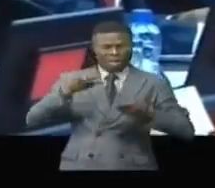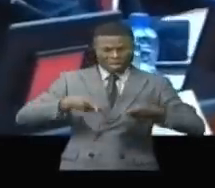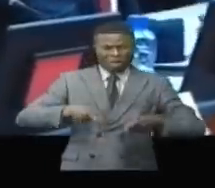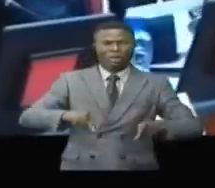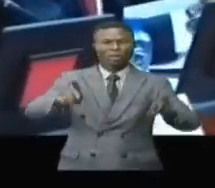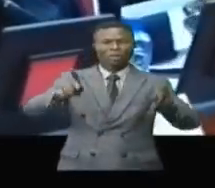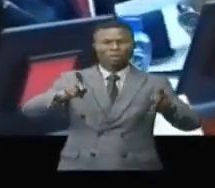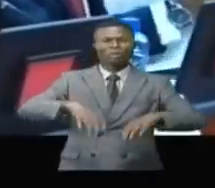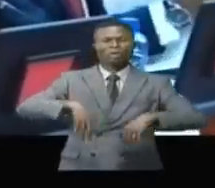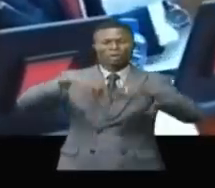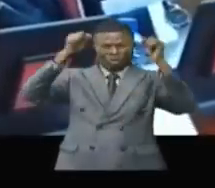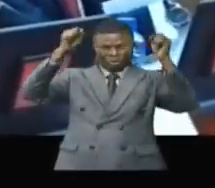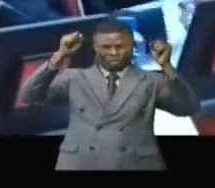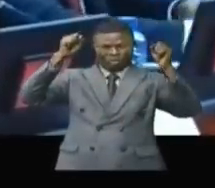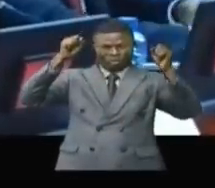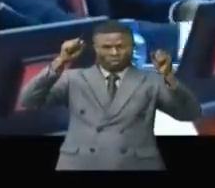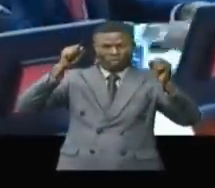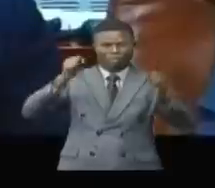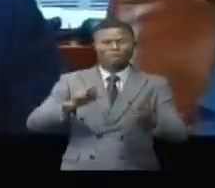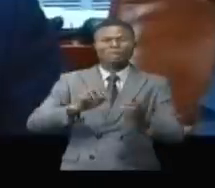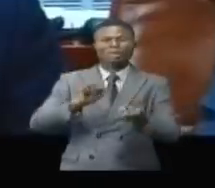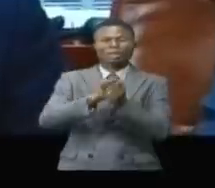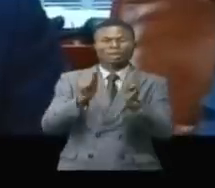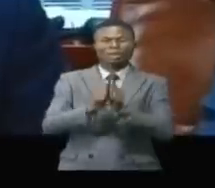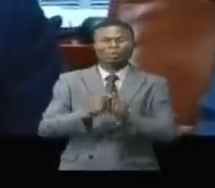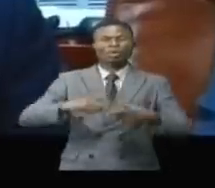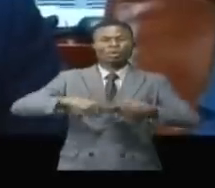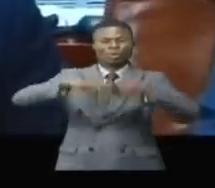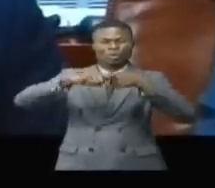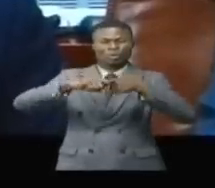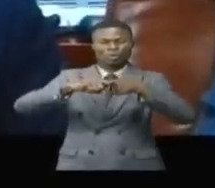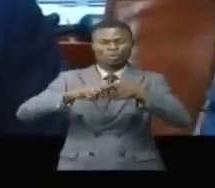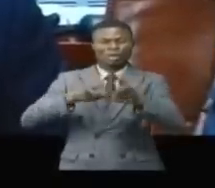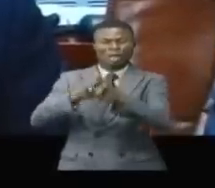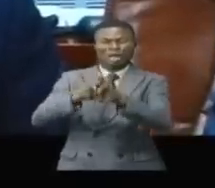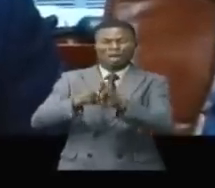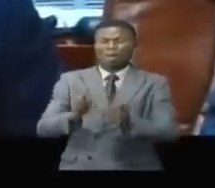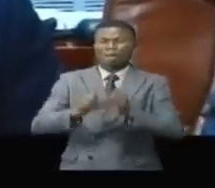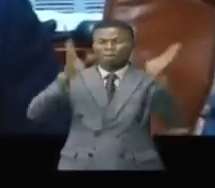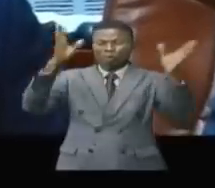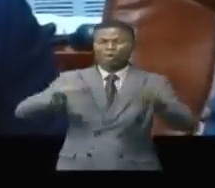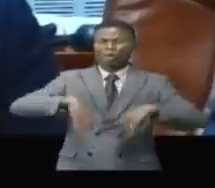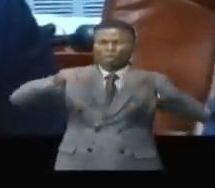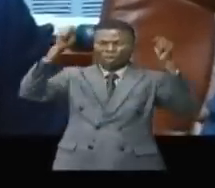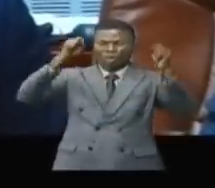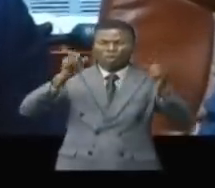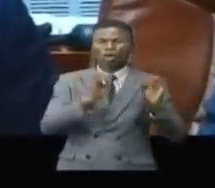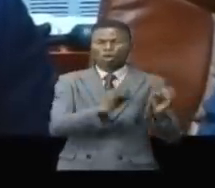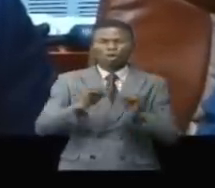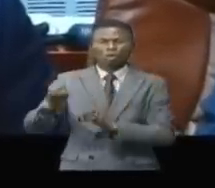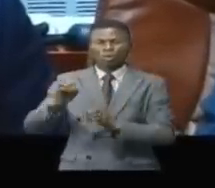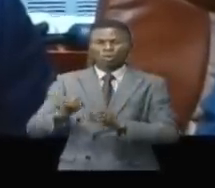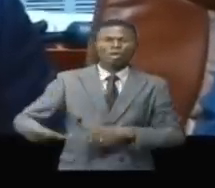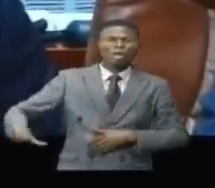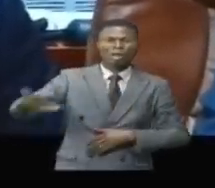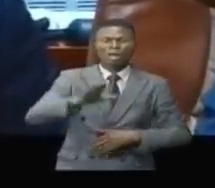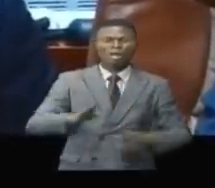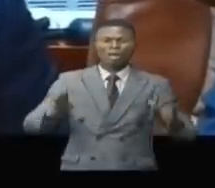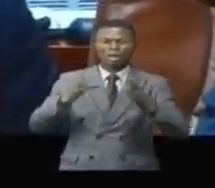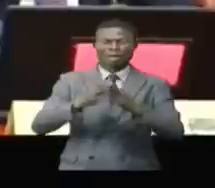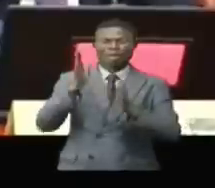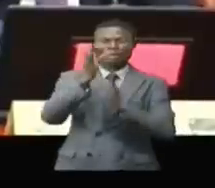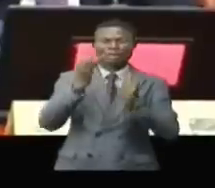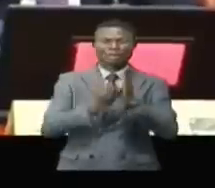des ratifications du traité sur l'interdiction des armes nucléaires adopté par l'Organisation des Nations Unies le